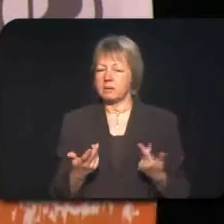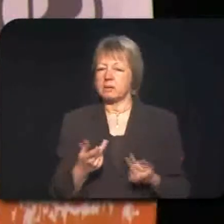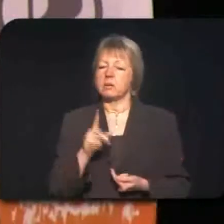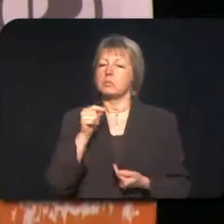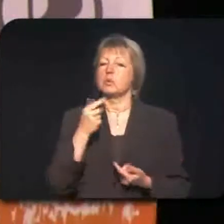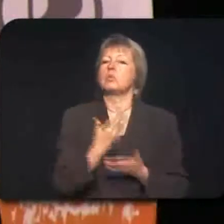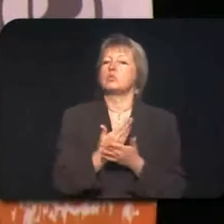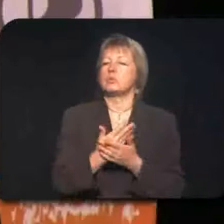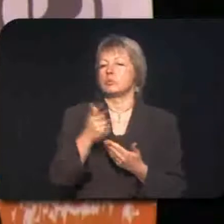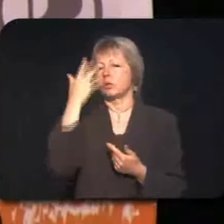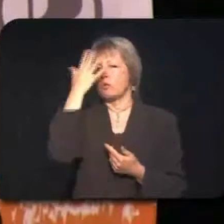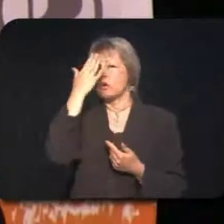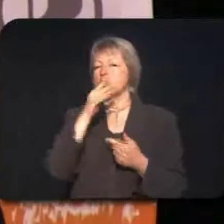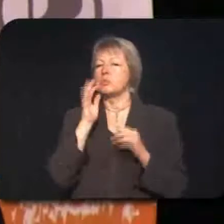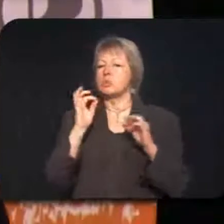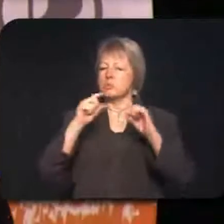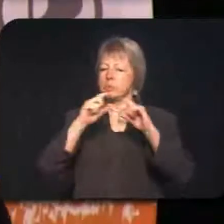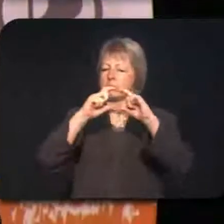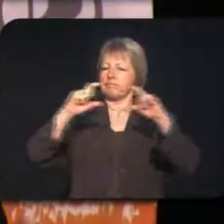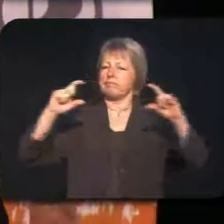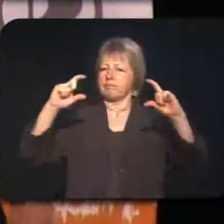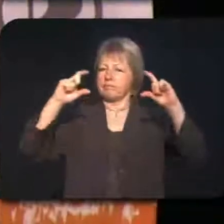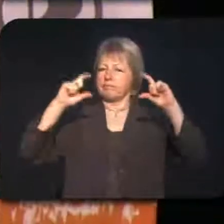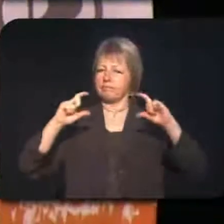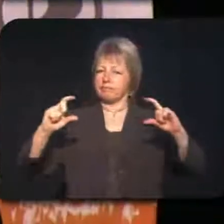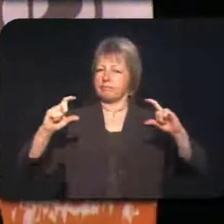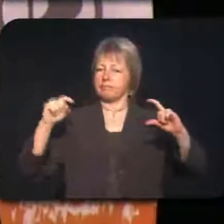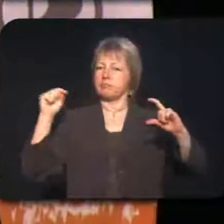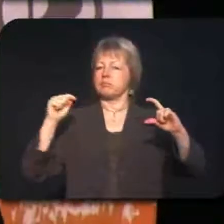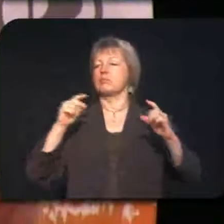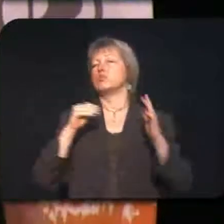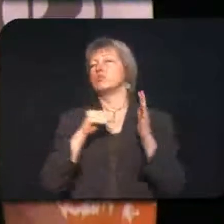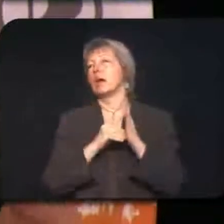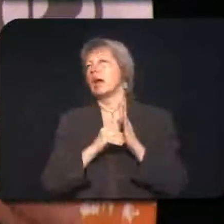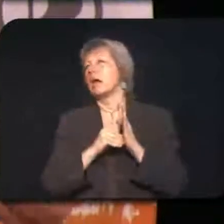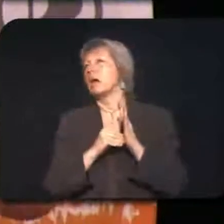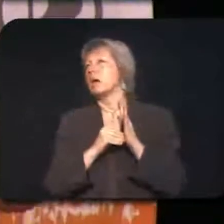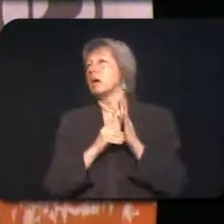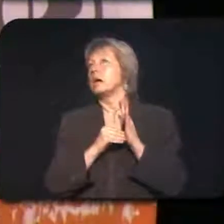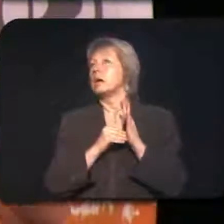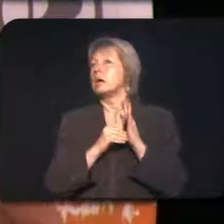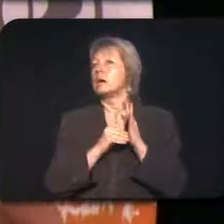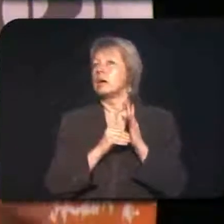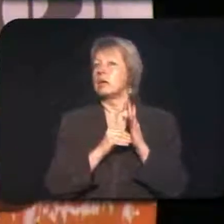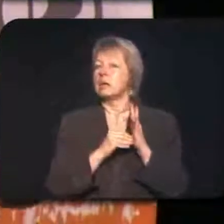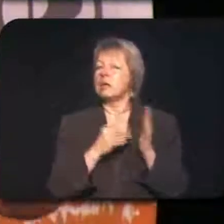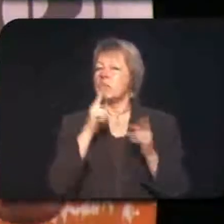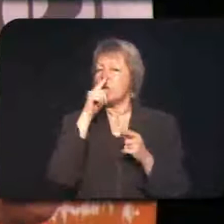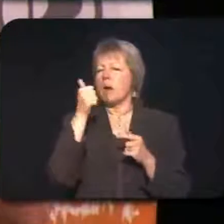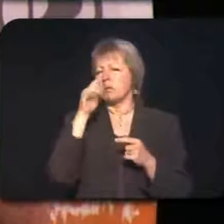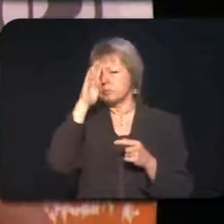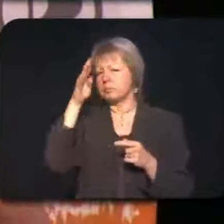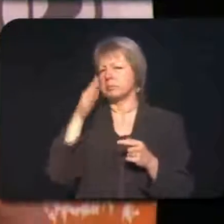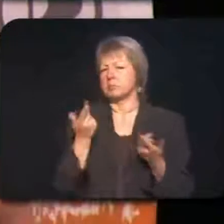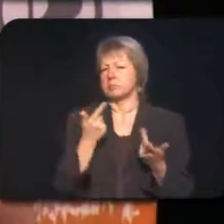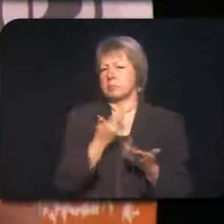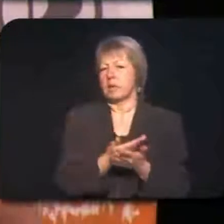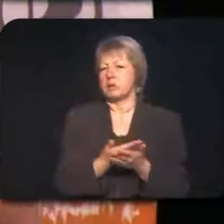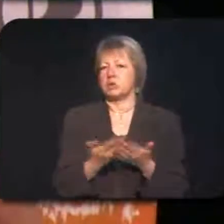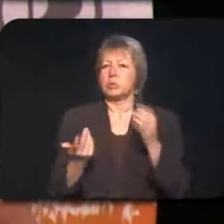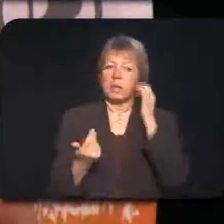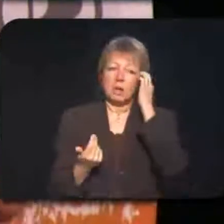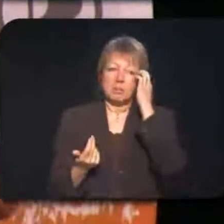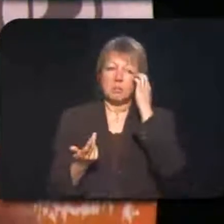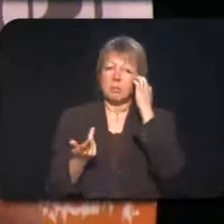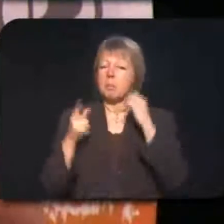es gibt einen bestimmten Basis der der vorsitzt das eine nur fiktives Beispiel eine Minderheit kann eine